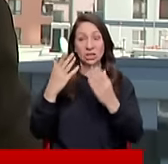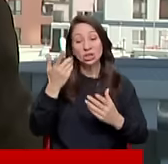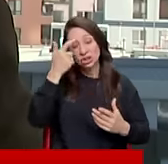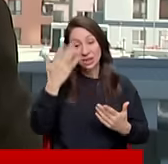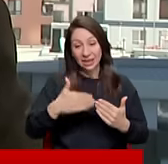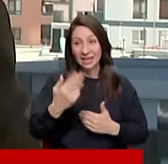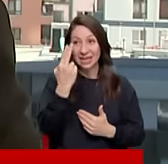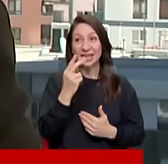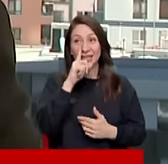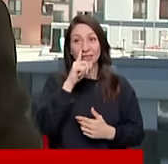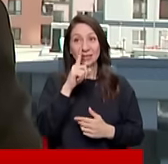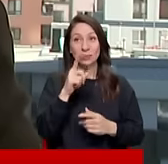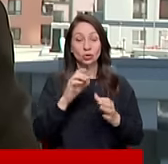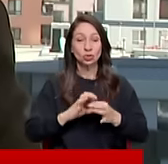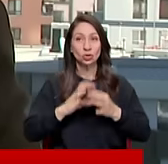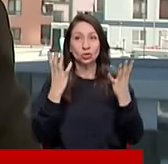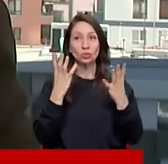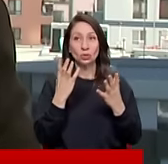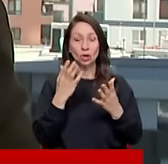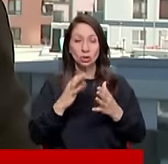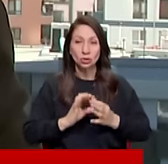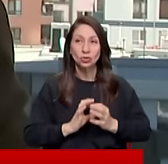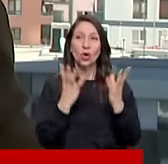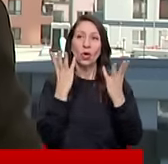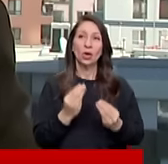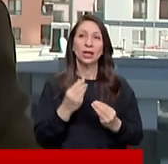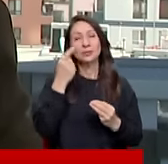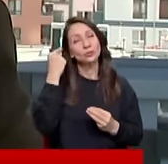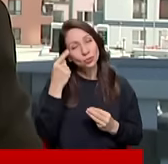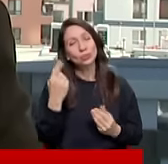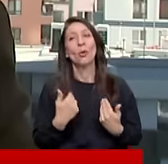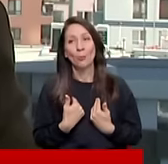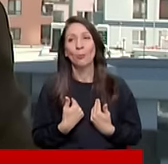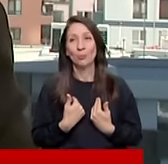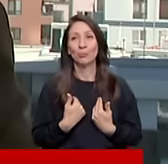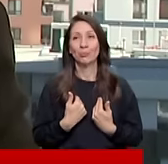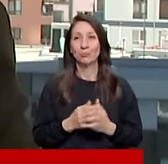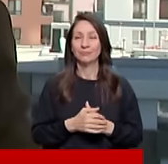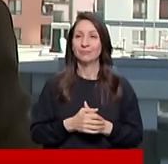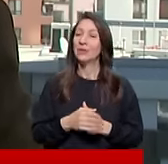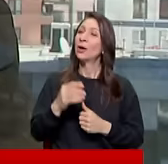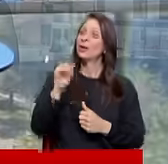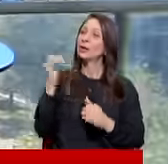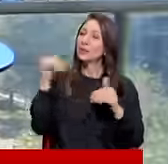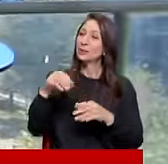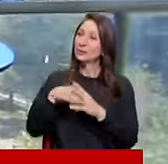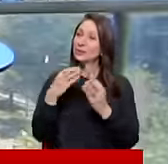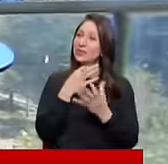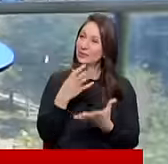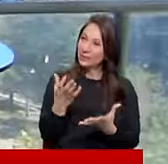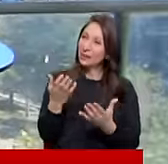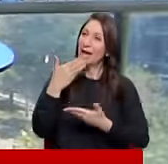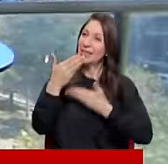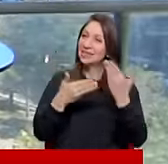önümüzdeki 7 Nisan'da bunları çözülmüş, büyük bir kısmı hallolmuş bir şekilde olacağını biz de ümit ediyoruz. Hocam çok teşekkür ederim. Ben teşekkür